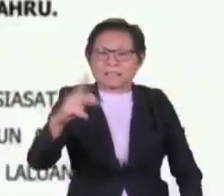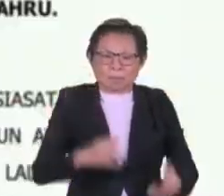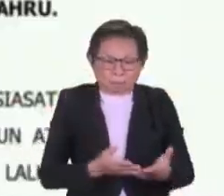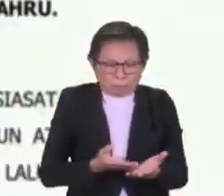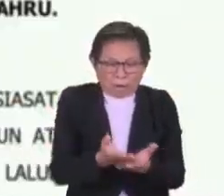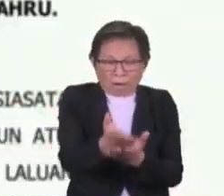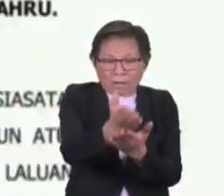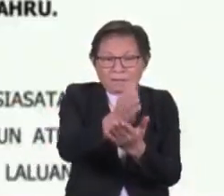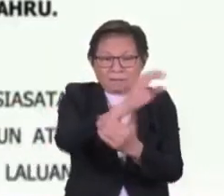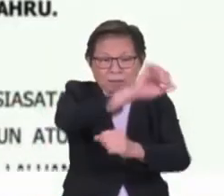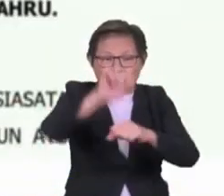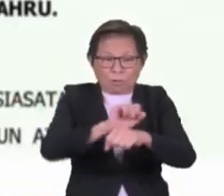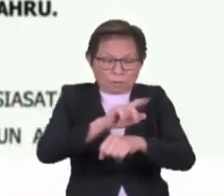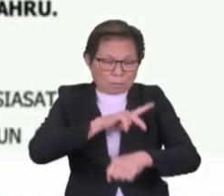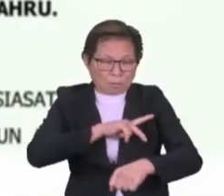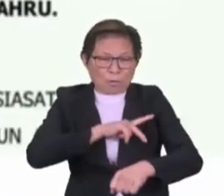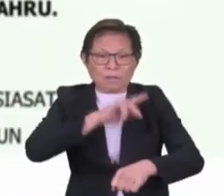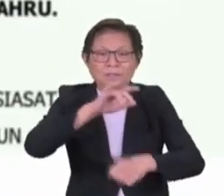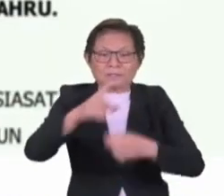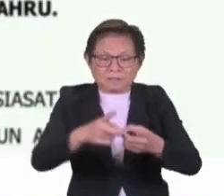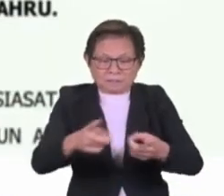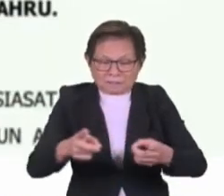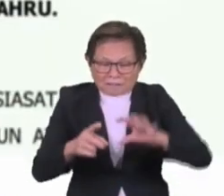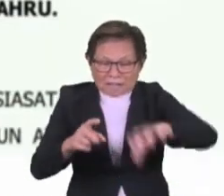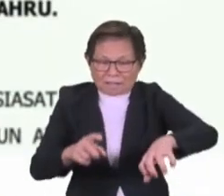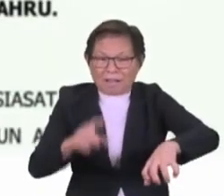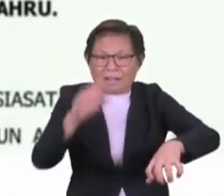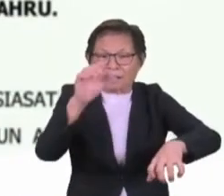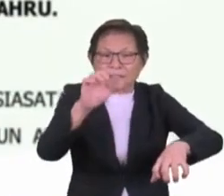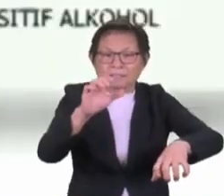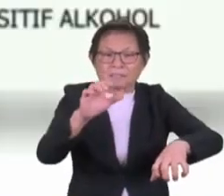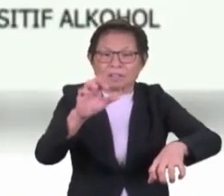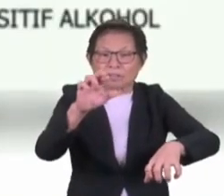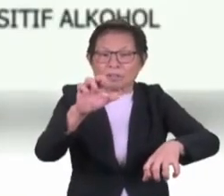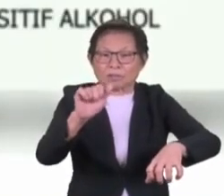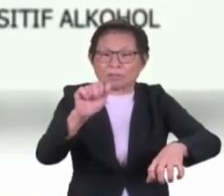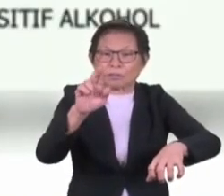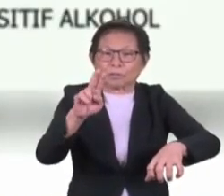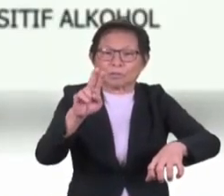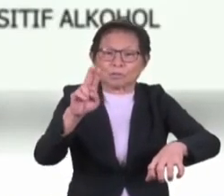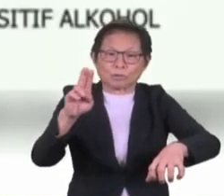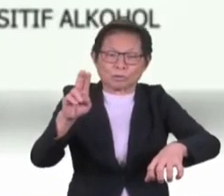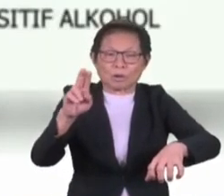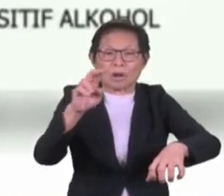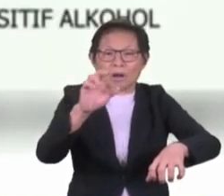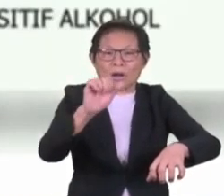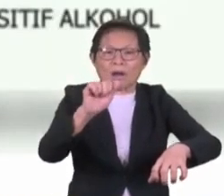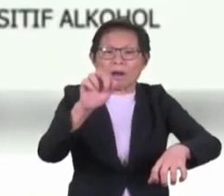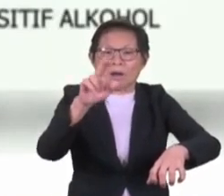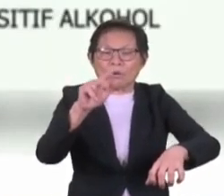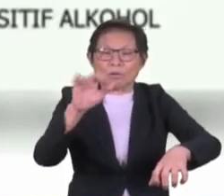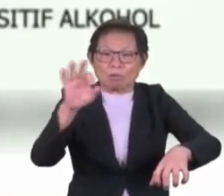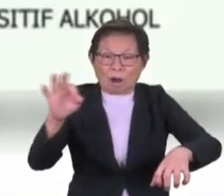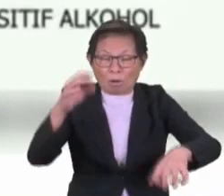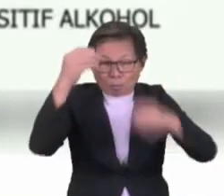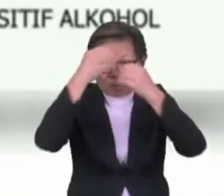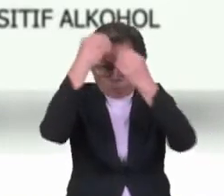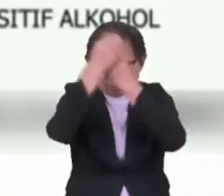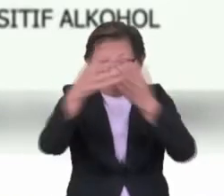Singapura ketua polis daerah Johor bahu Selatan acp raub selamat ketika mengesahkan penahanan berkenaan